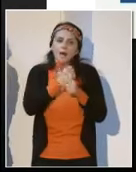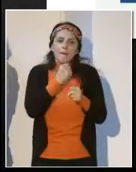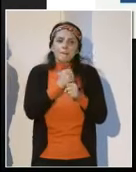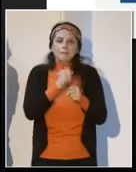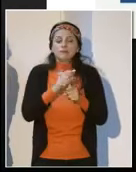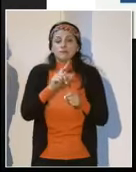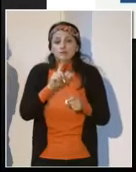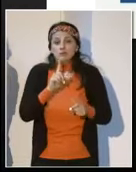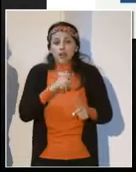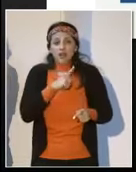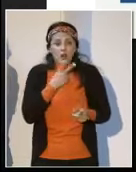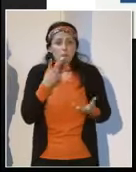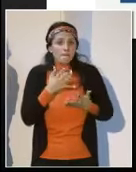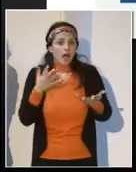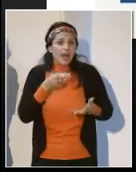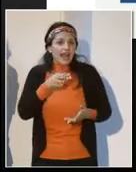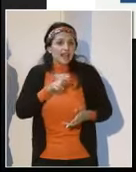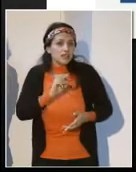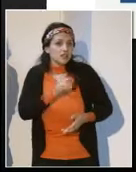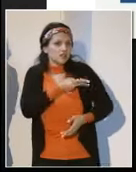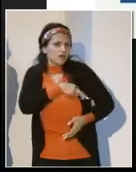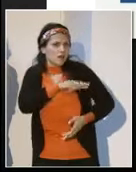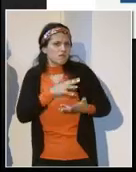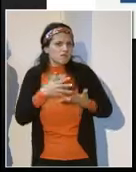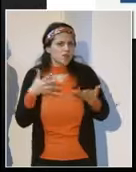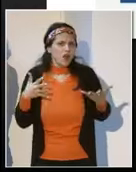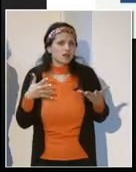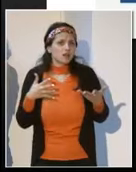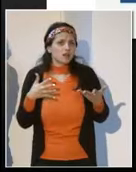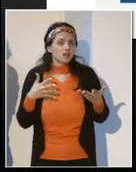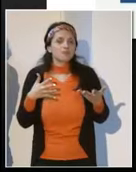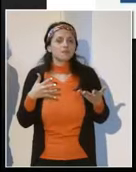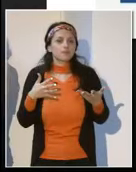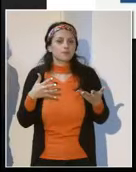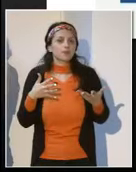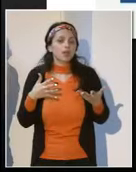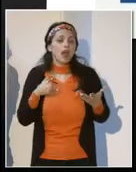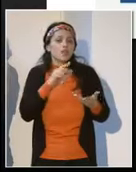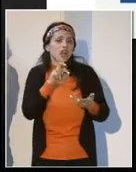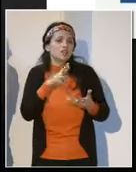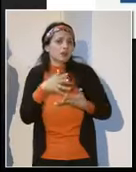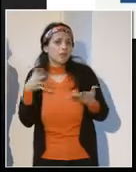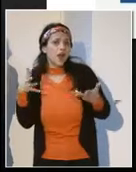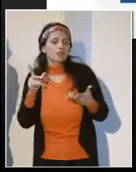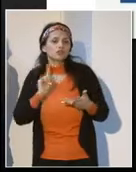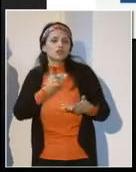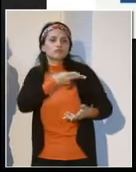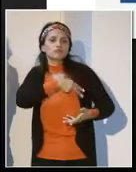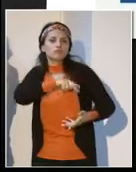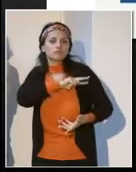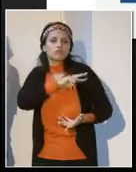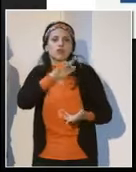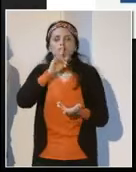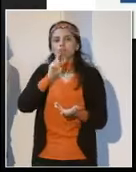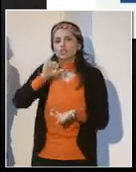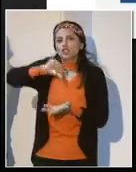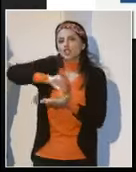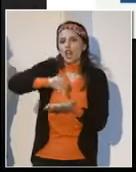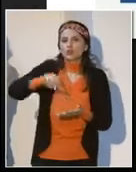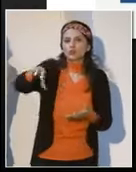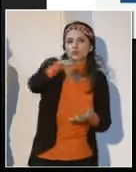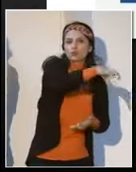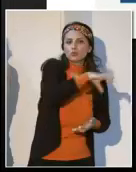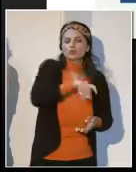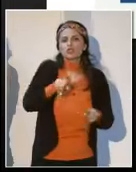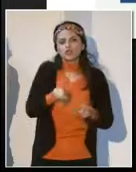există un risc mare la nivelul sistemului de protecție adică la nivelul copiilor din centre și a adulților